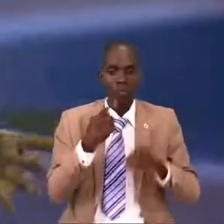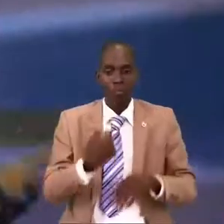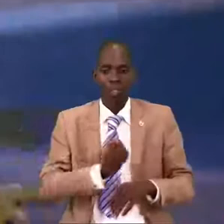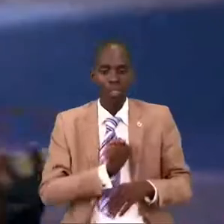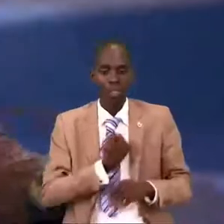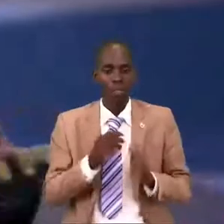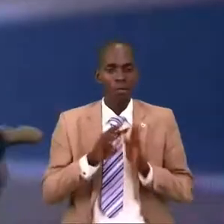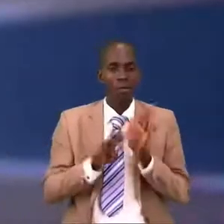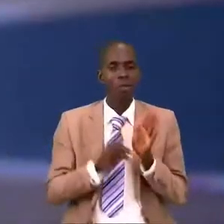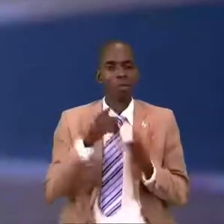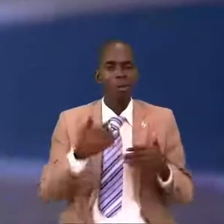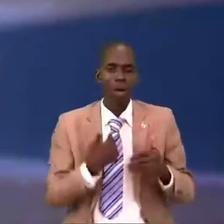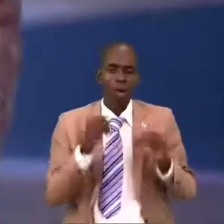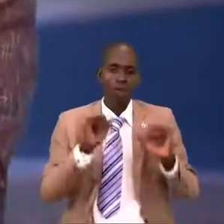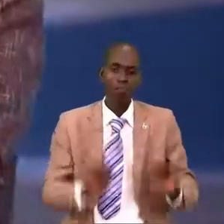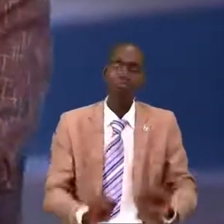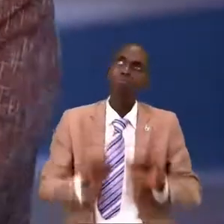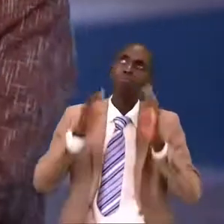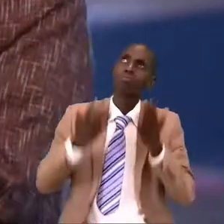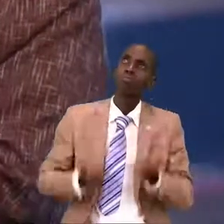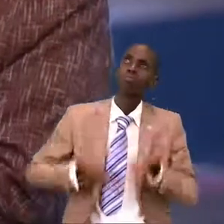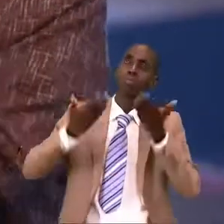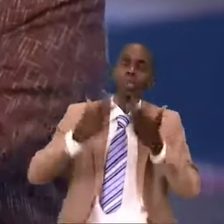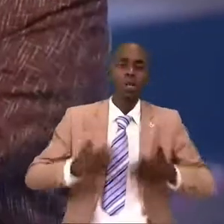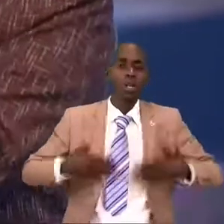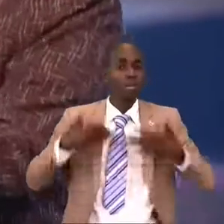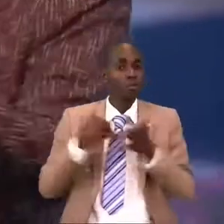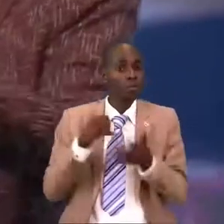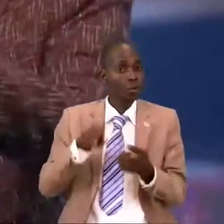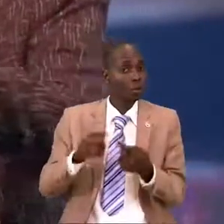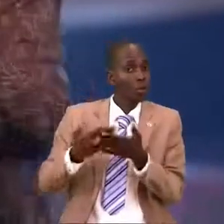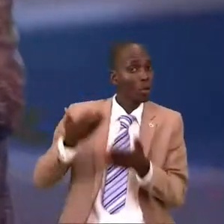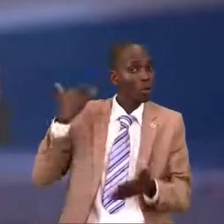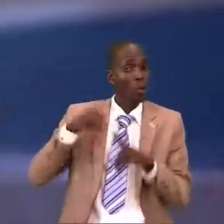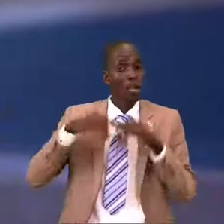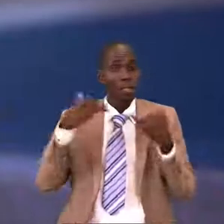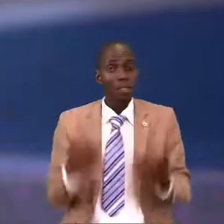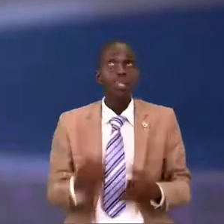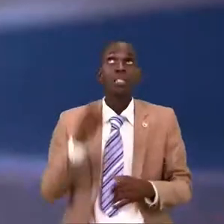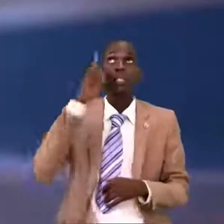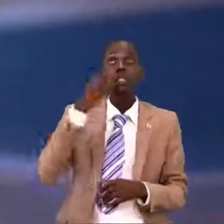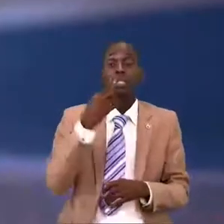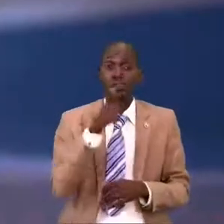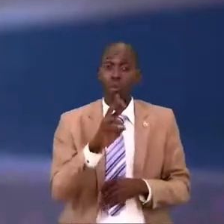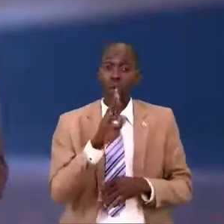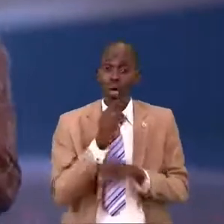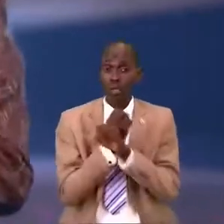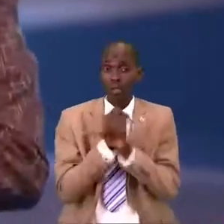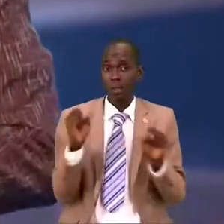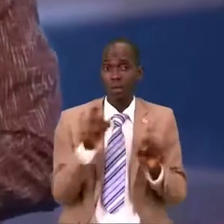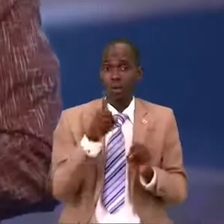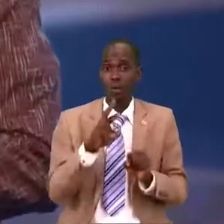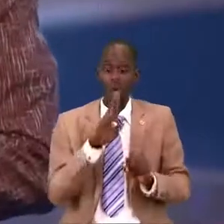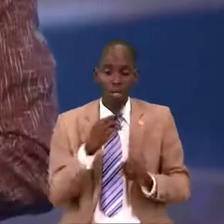il dit, maintenant vous êtes sauvé. Maintenant, vous êtes né de nouveau. Maintenant, vous êtes devenu une nouvelle créature en Christ.